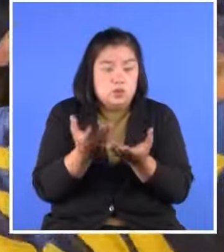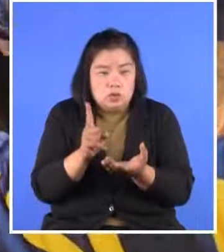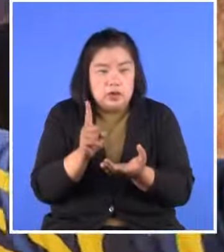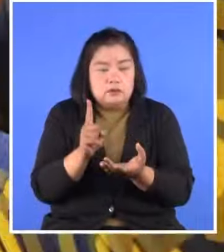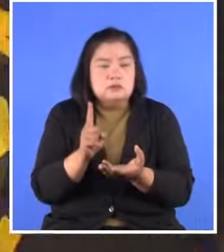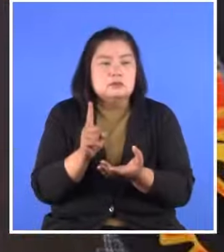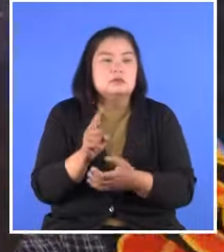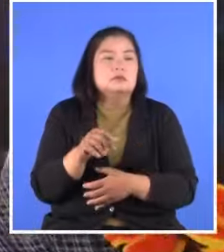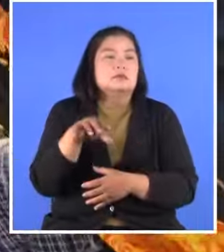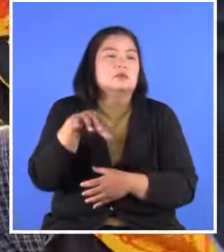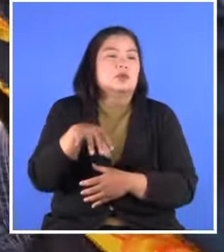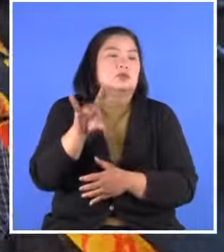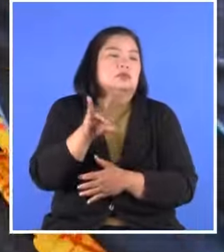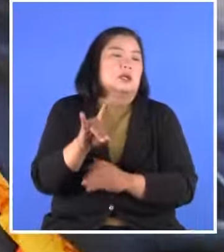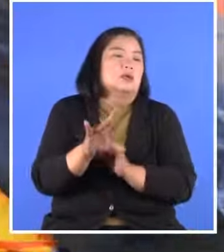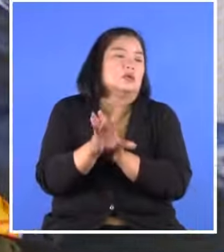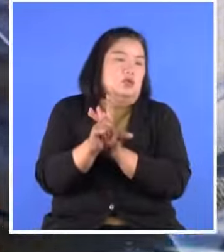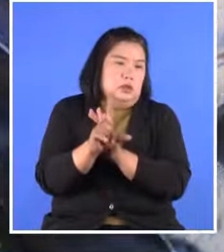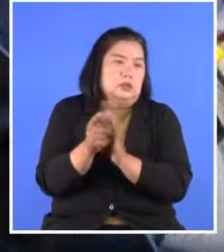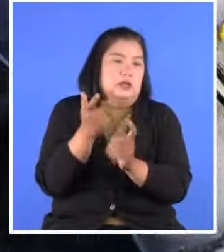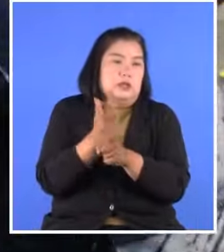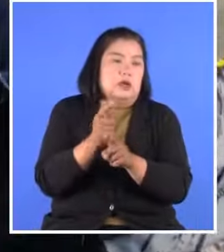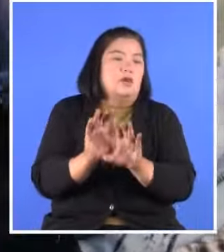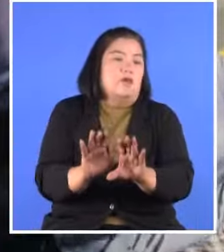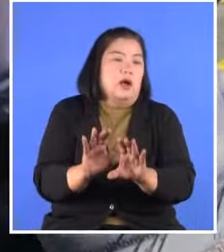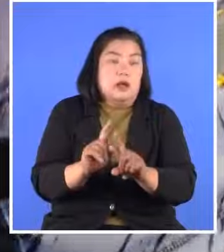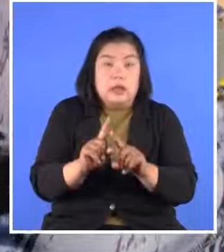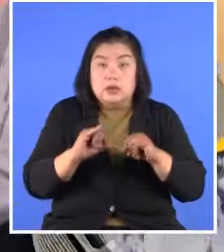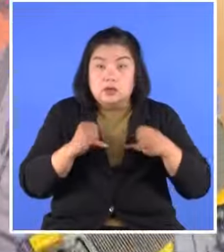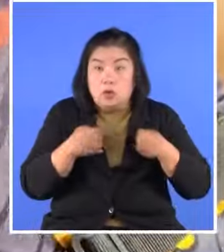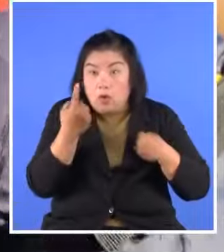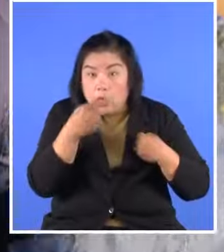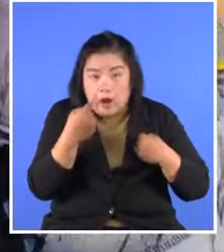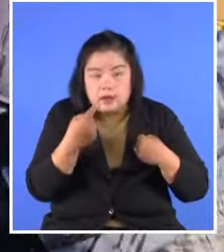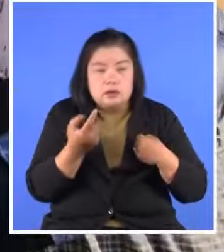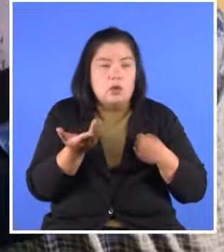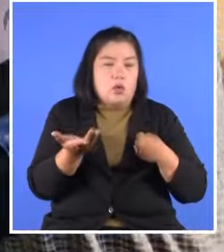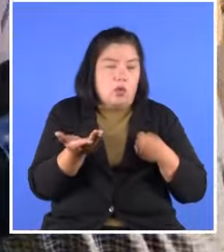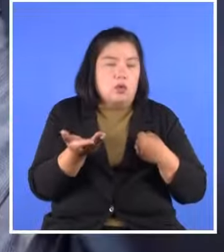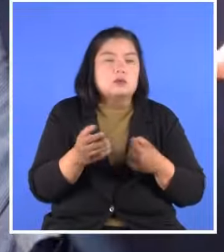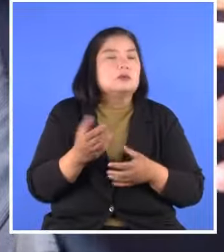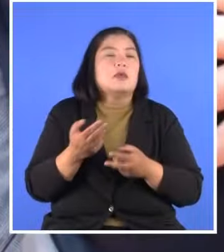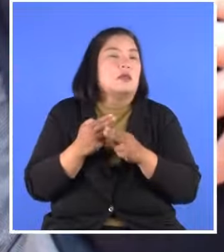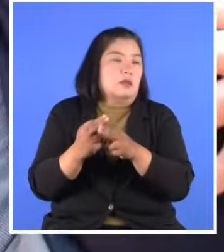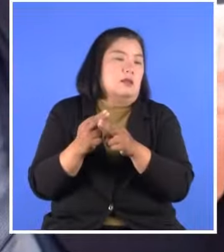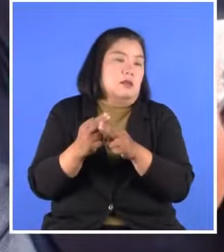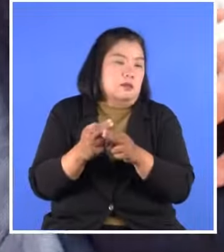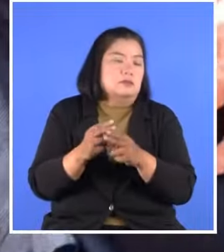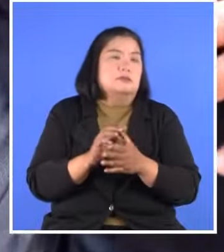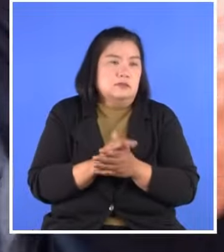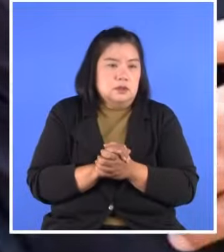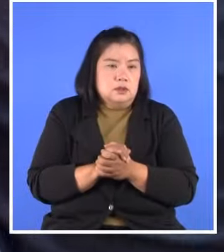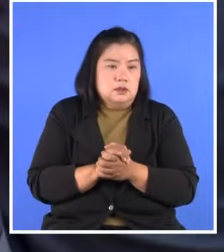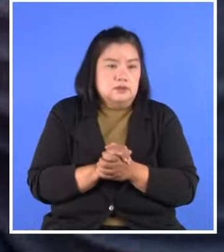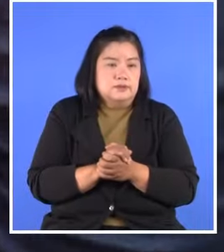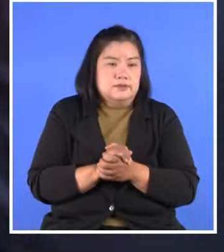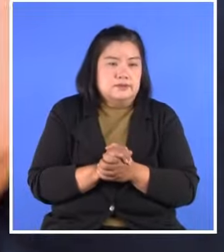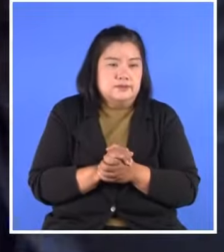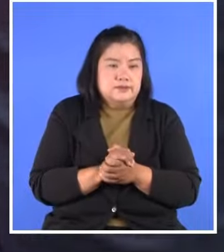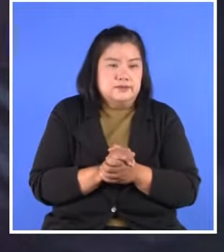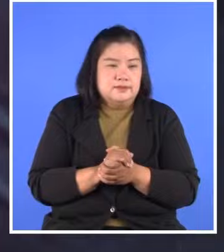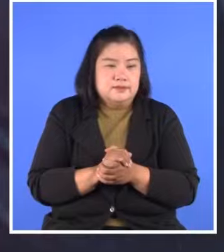เลี้ยงสัตว์ป่าบางละมุงนะฮะส่วนจะเป็นของฟาร์มไหนก็ไปติดต่อเองก็แล้วกันอื้อหือแล้วก็กำชับจระเข้ห้ามไปพูดอะไรนะนะ